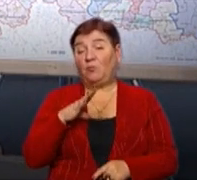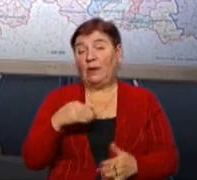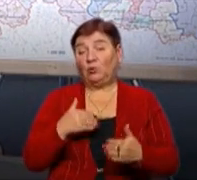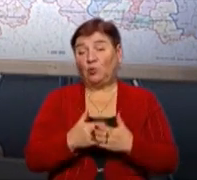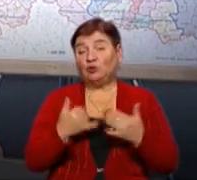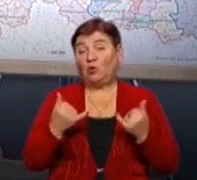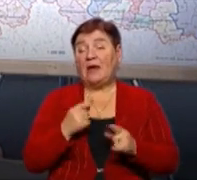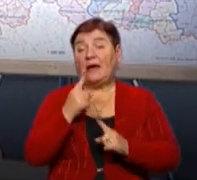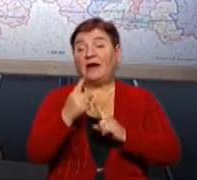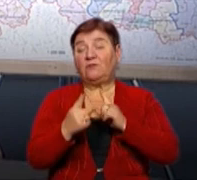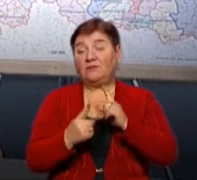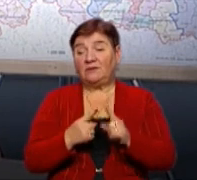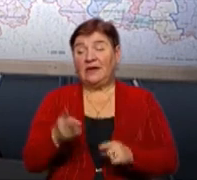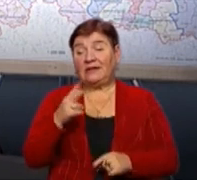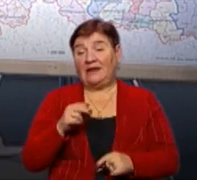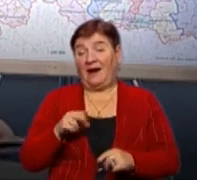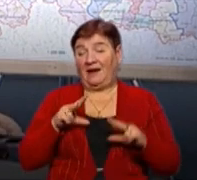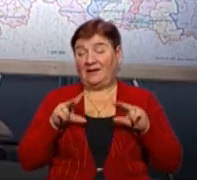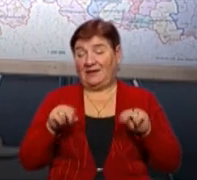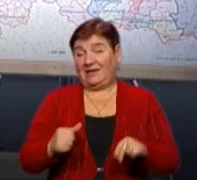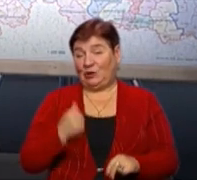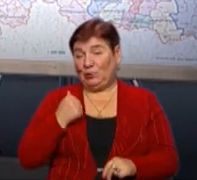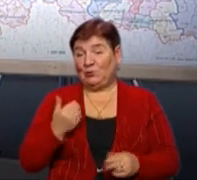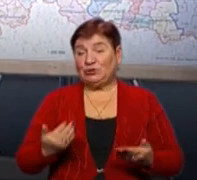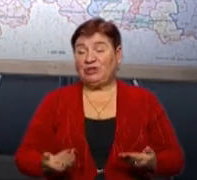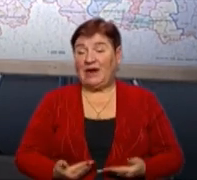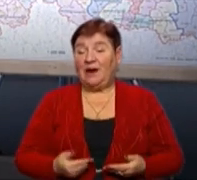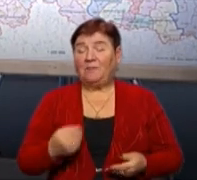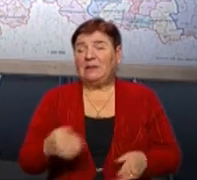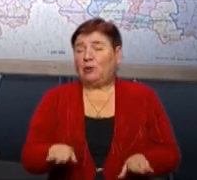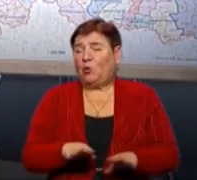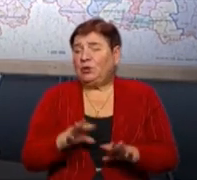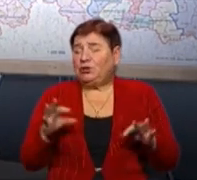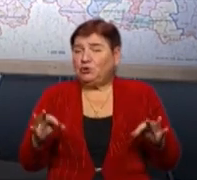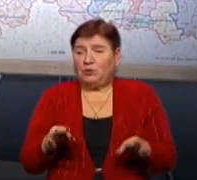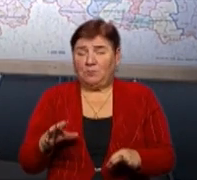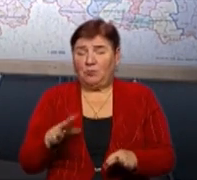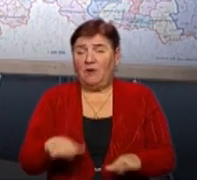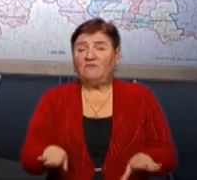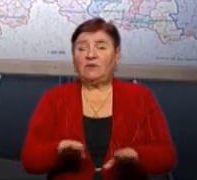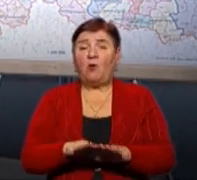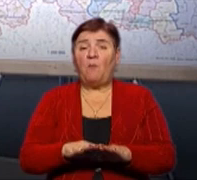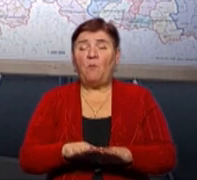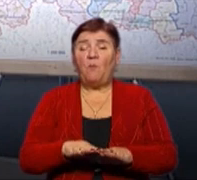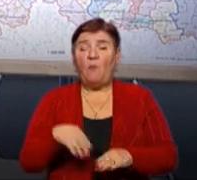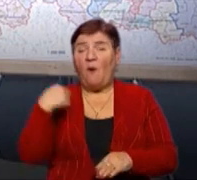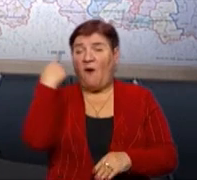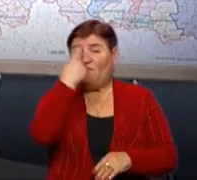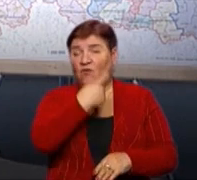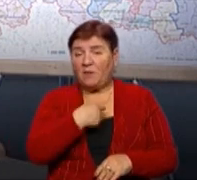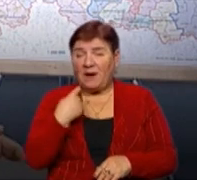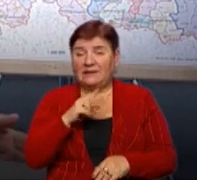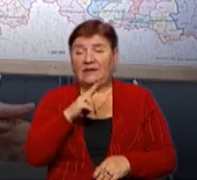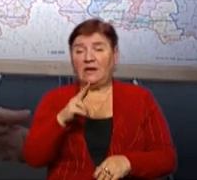до сьогодні, це реформи задля гідного життя. Тобто громогласного нічого не відбулося, але в такому форматі новому, якому вона